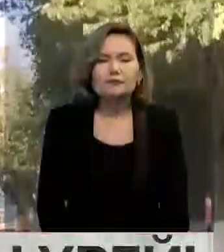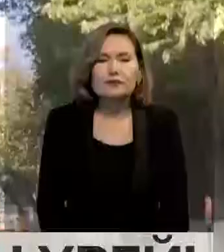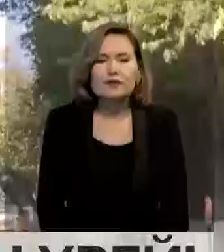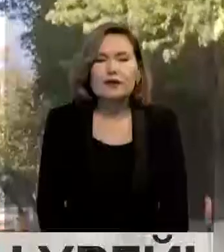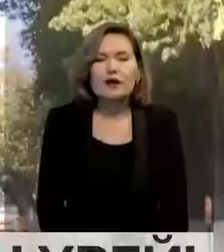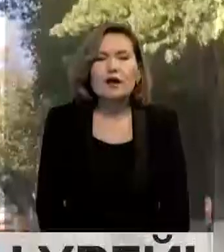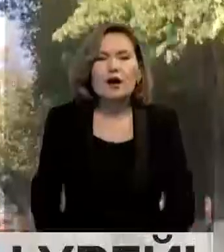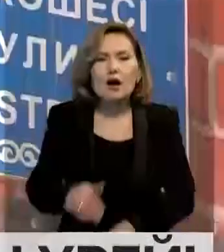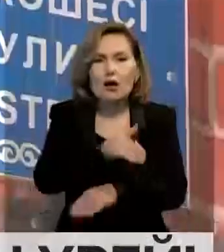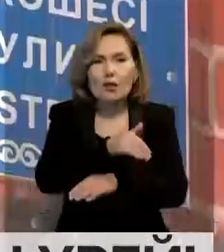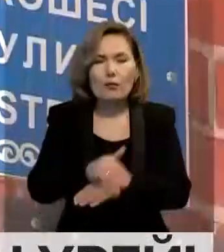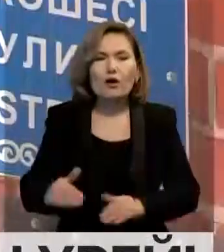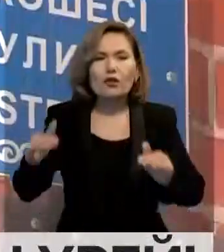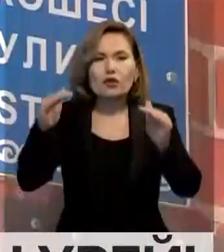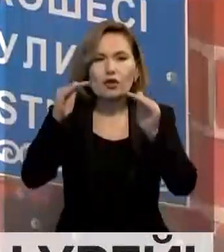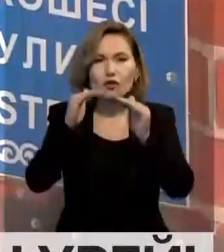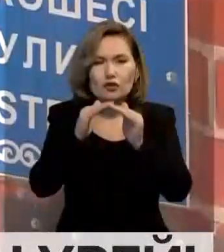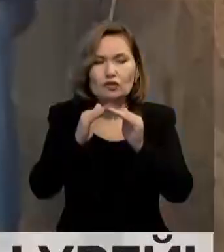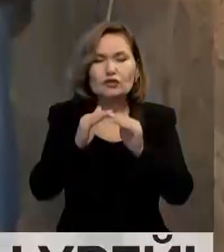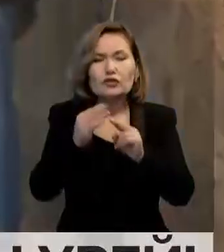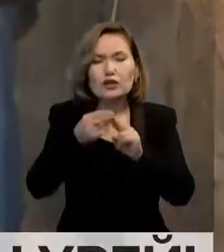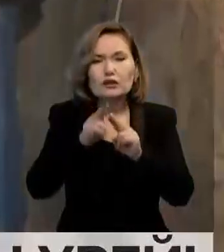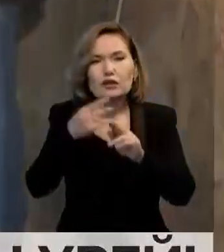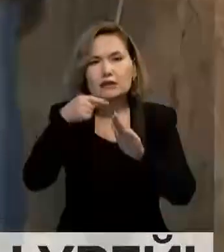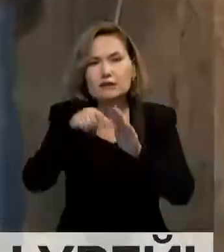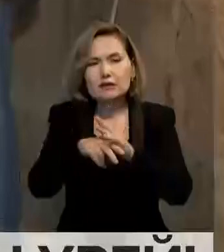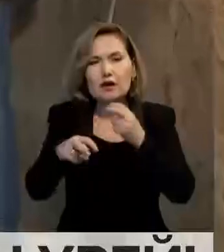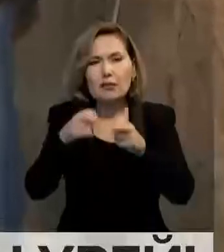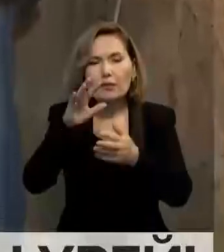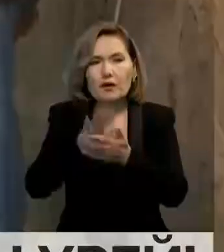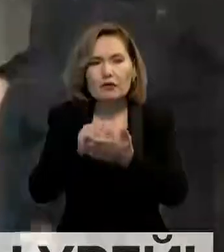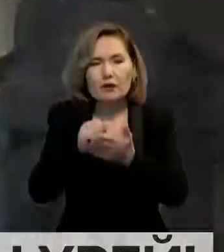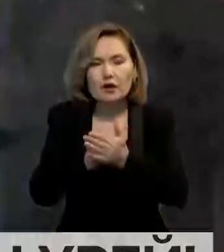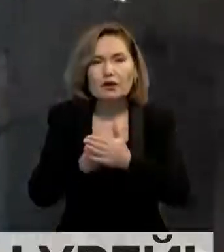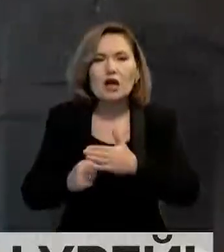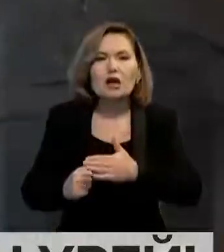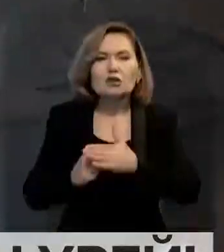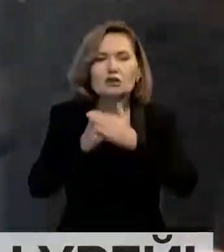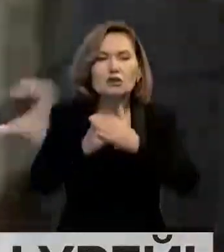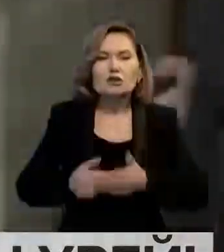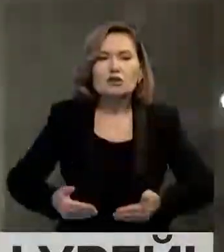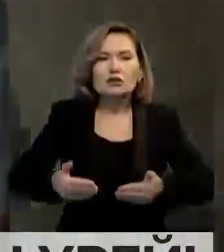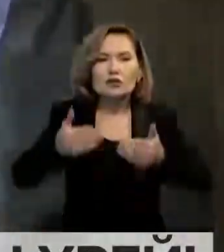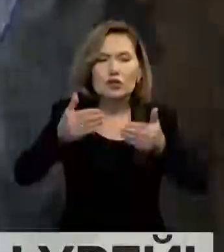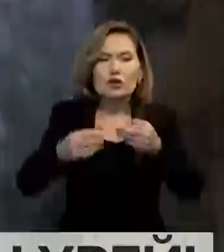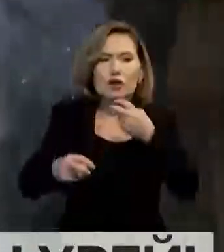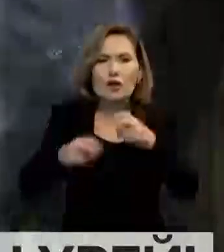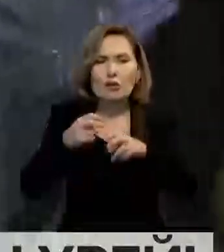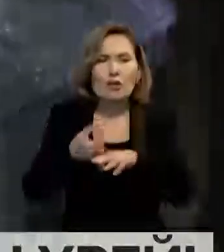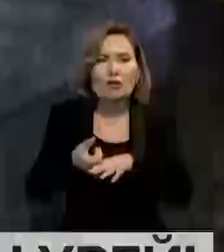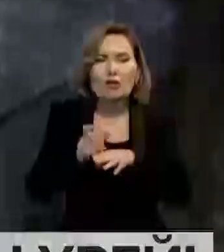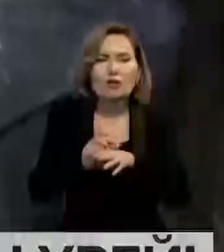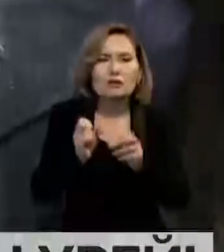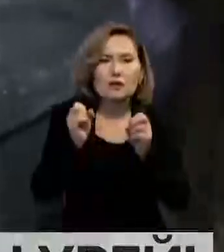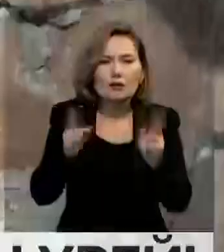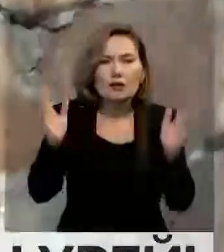Тәуелсіздік көшесіндегі бұл үйдің сырты бүтін, іші түтін. Жертөледегі тіреуші қабырға сыздан жарылып, қисайып кеткен, құлаудың алдында тұр.